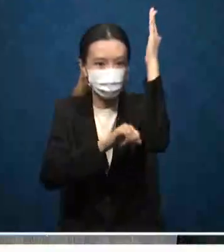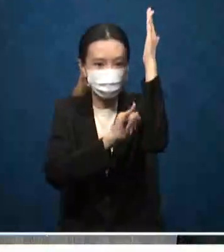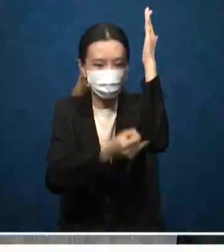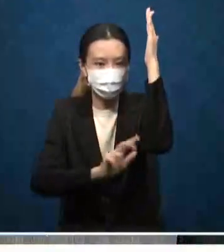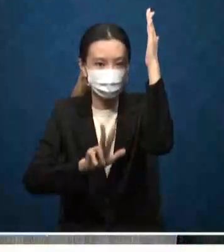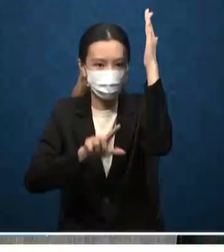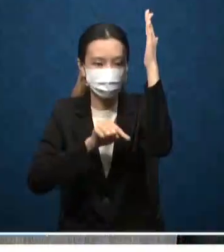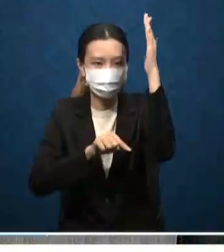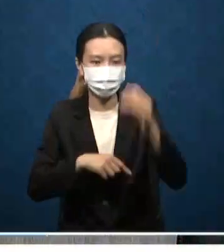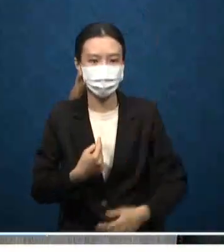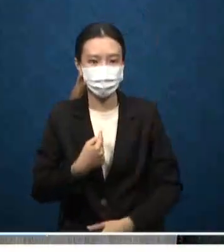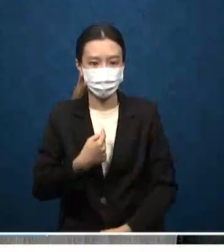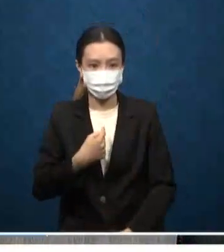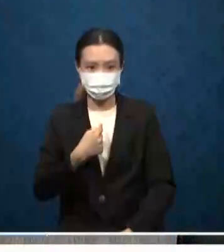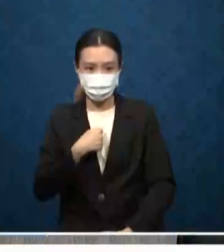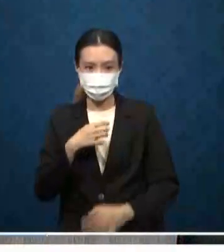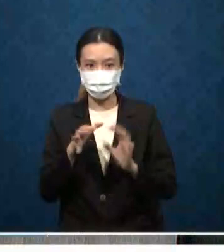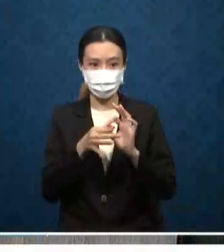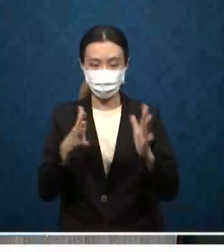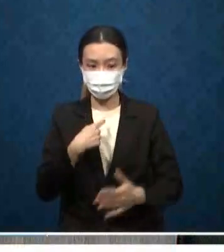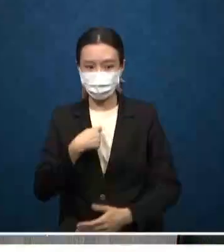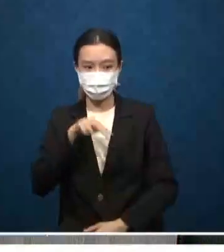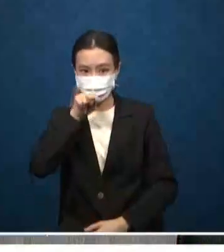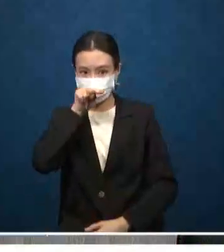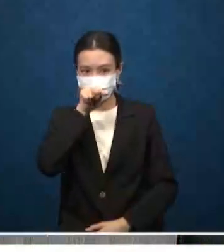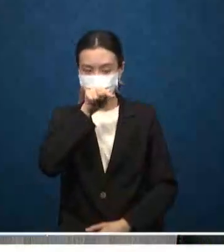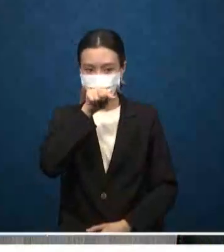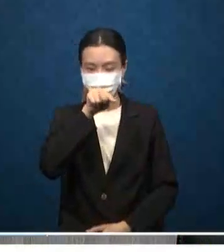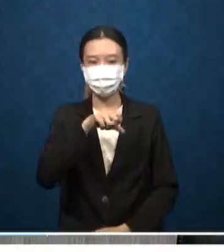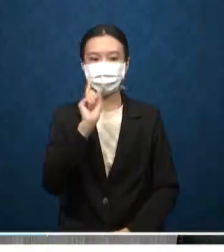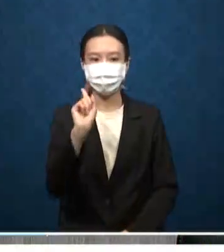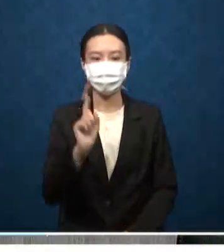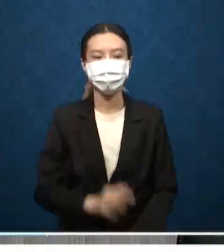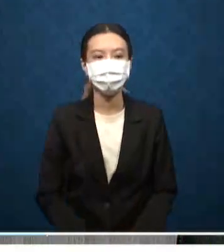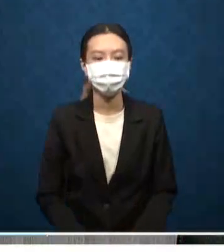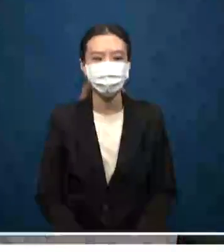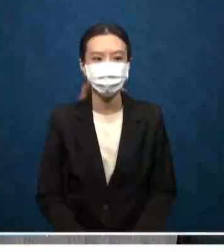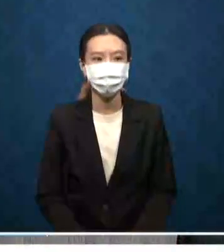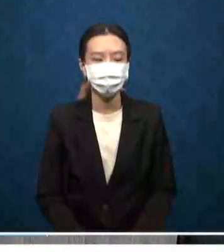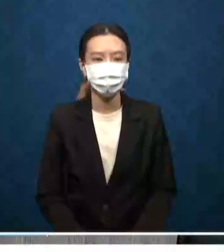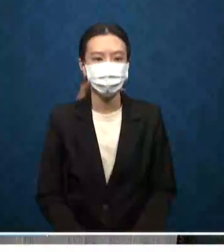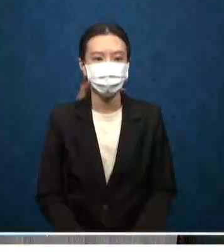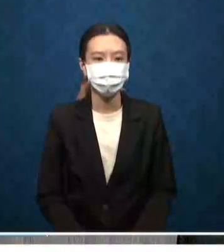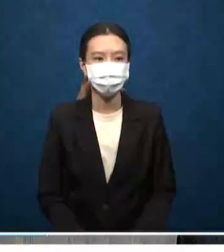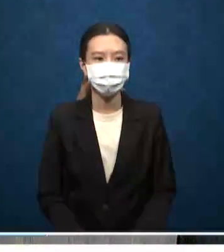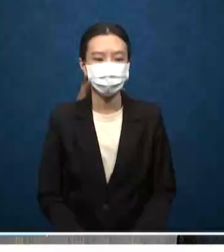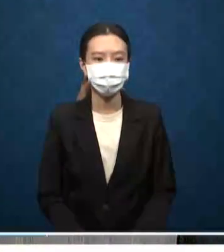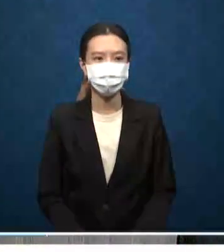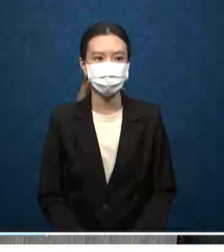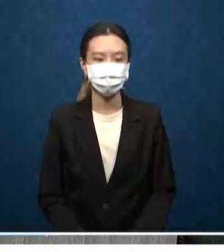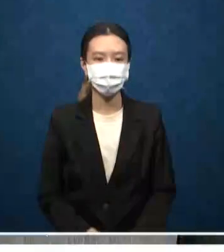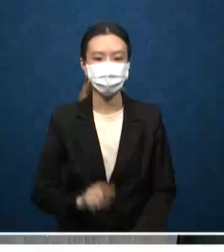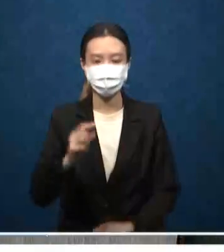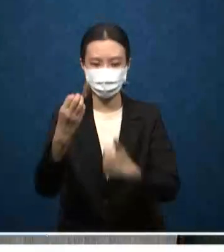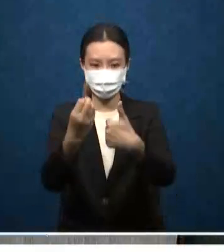มองจากบุคคลภายนอกที่ไม่ได้อยู่ข้างในเป็นoutside inดังต่อไปนี้ถ้ามองจากสิ่งที่เป็นข้อเสนอของท่าน